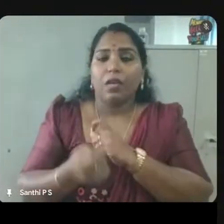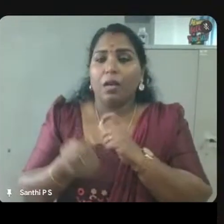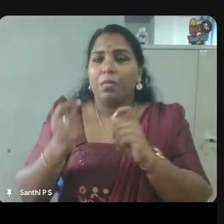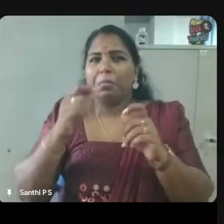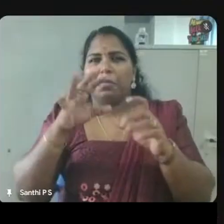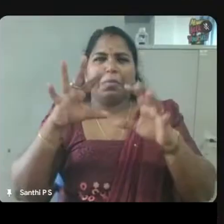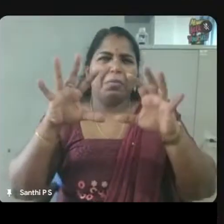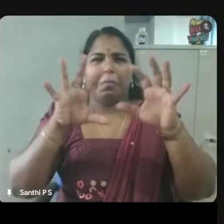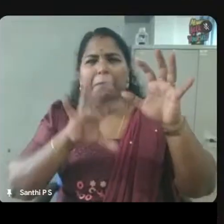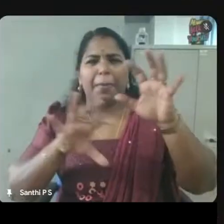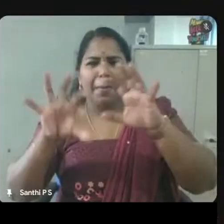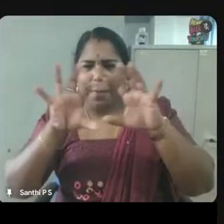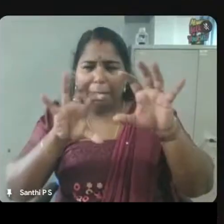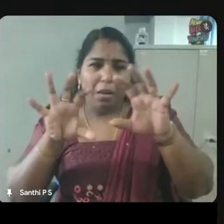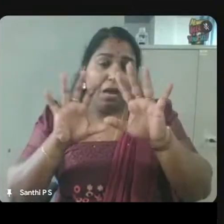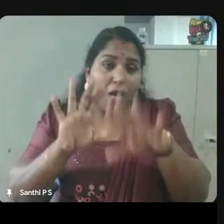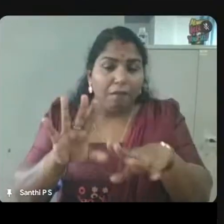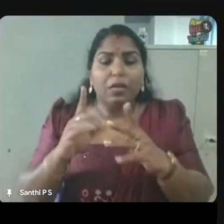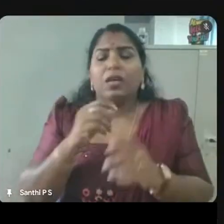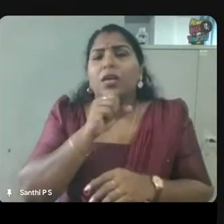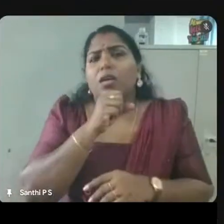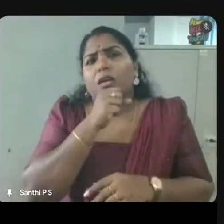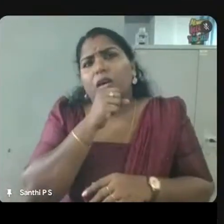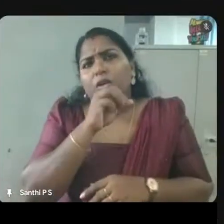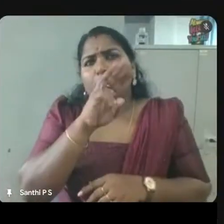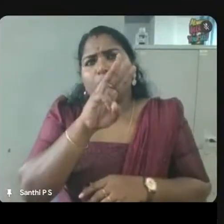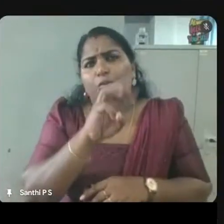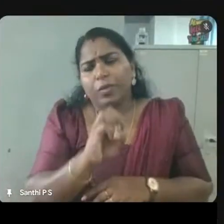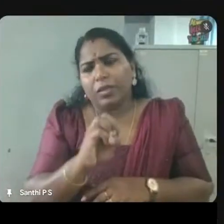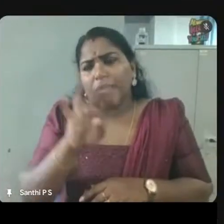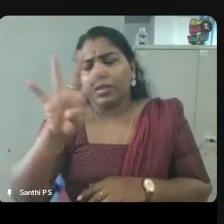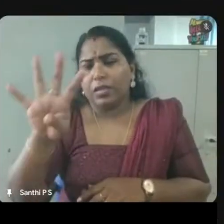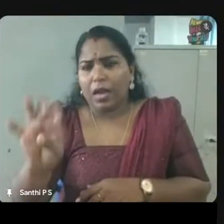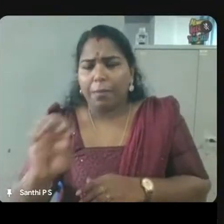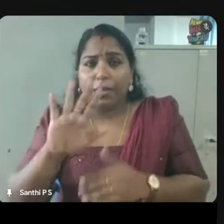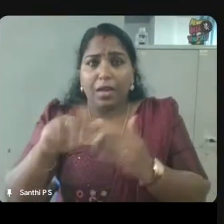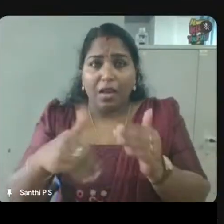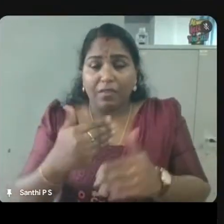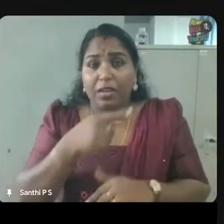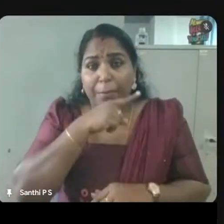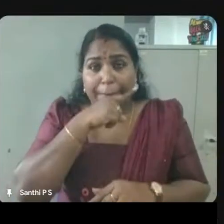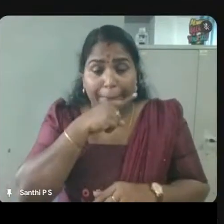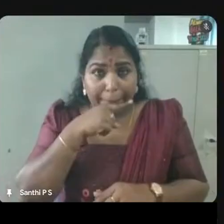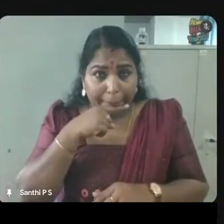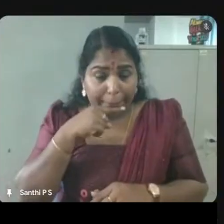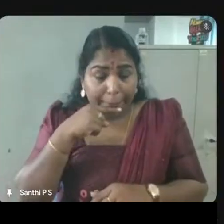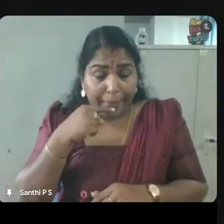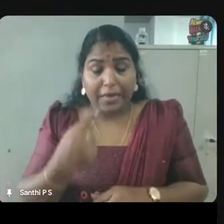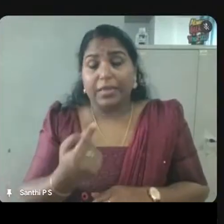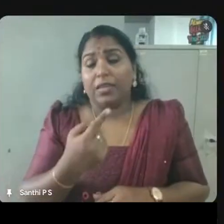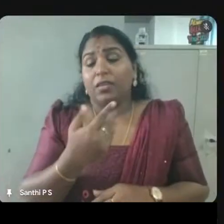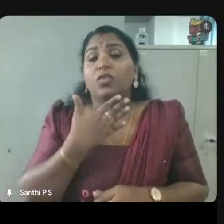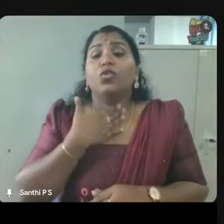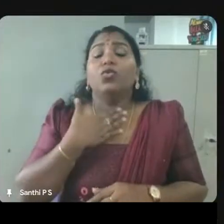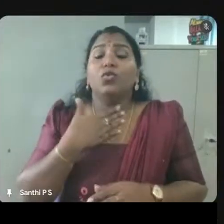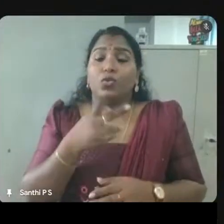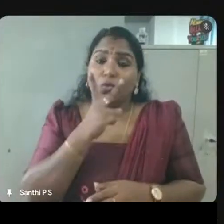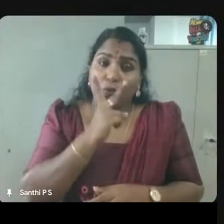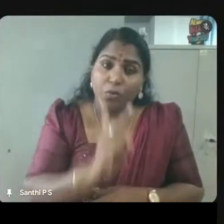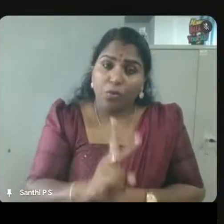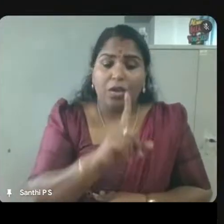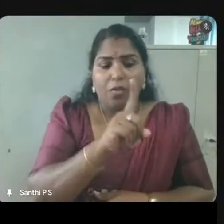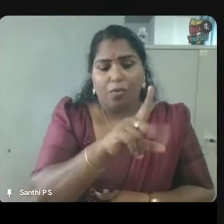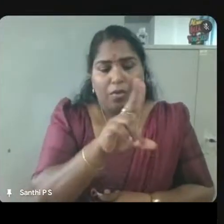വയസ്സ് 40 വയസ്സ് കഴിഞ്ഞവരെല്ലാം ബ്ലഡ് ഷുഗർ നോക്കിയിട്ട് ഫാസ്റ്റിംഗ് ഒരു 120 കുറവ്, പോസ്റ്റ് പ്രാൻഡിയൽ ഭക്ഷണം കഴിച്ചിട്ട് ഒരു